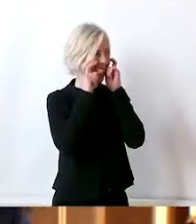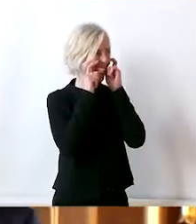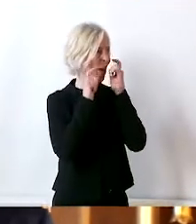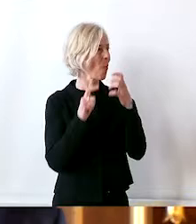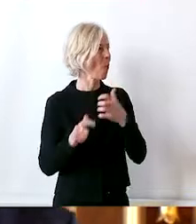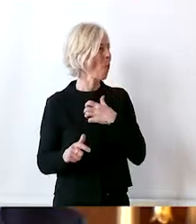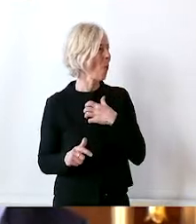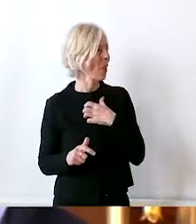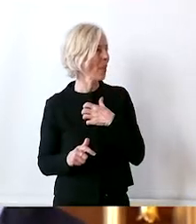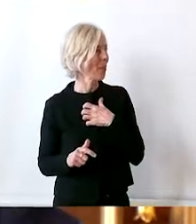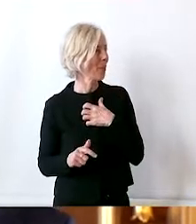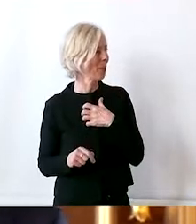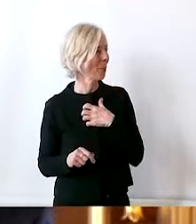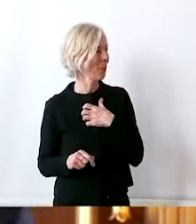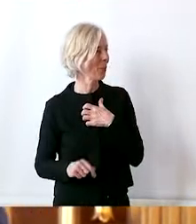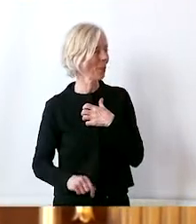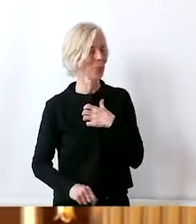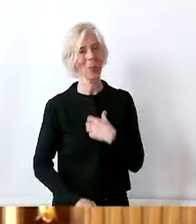Genau.